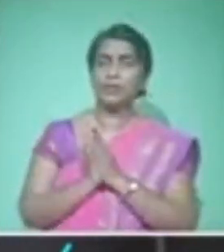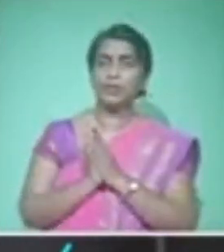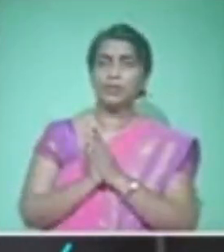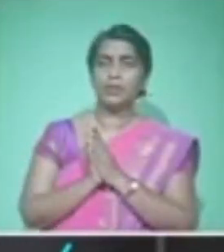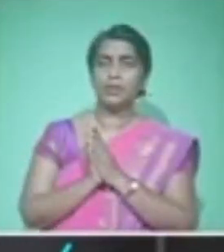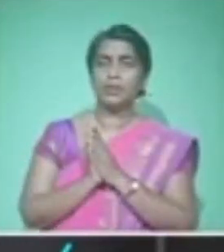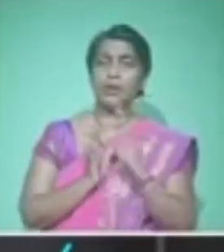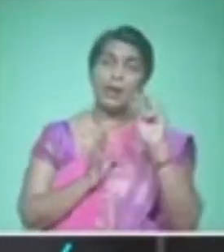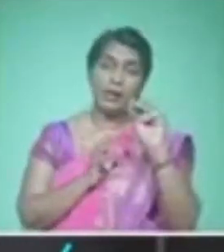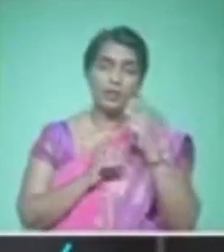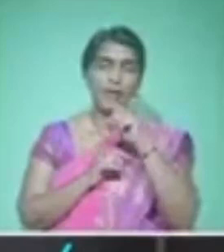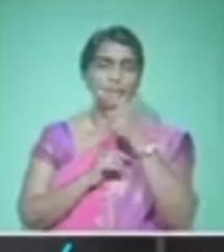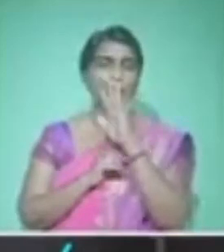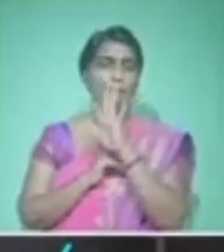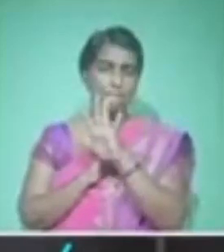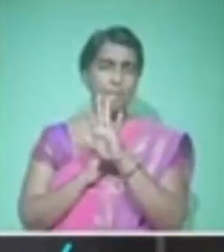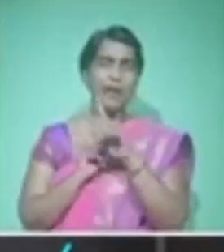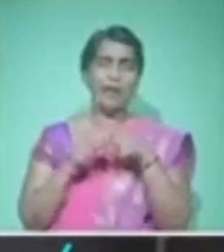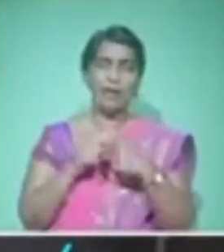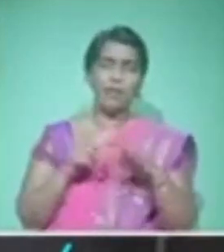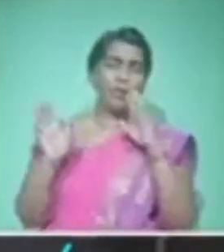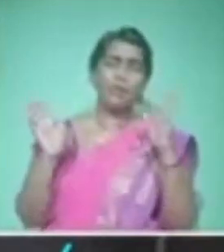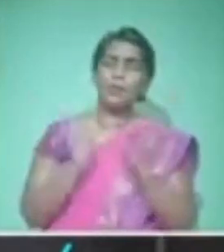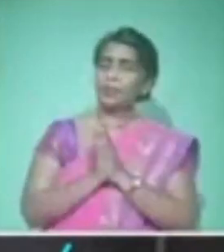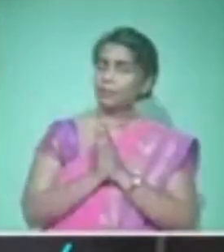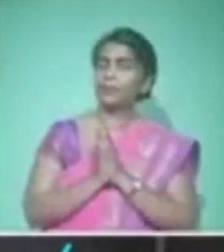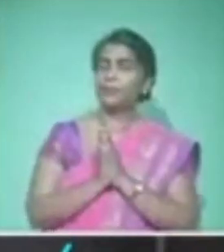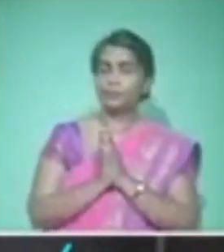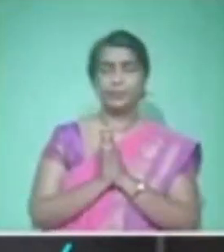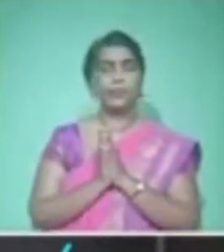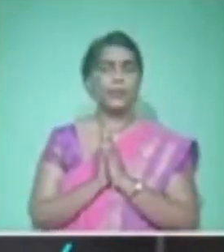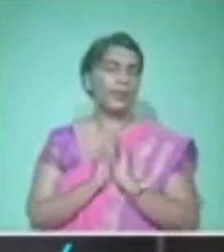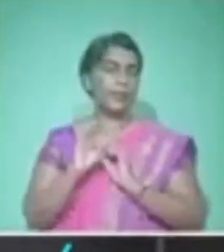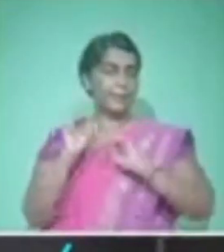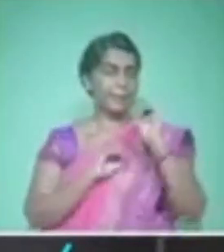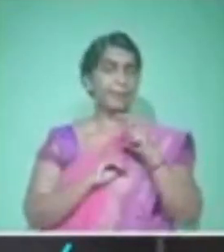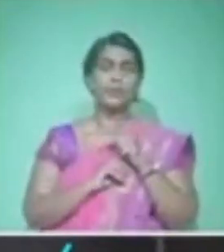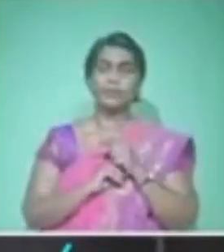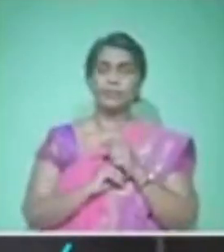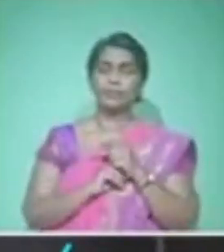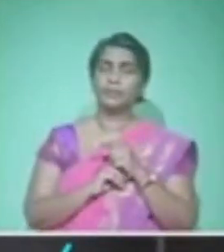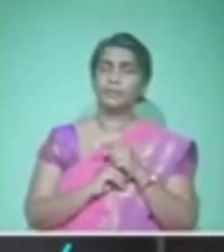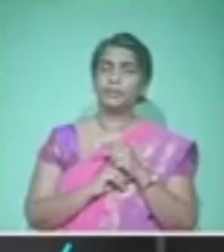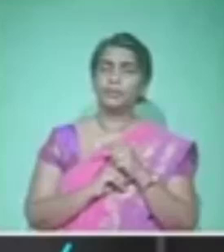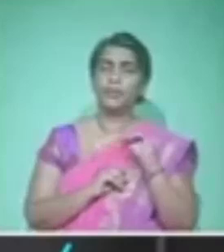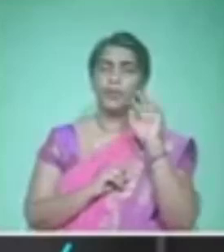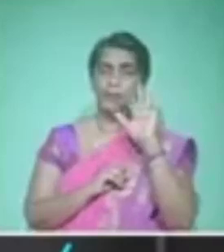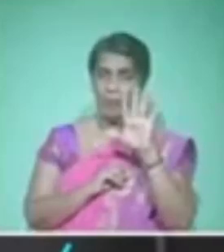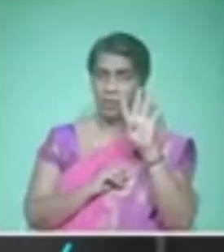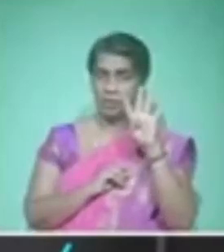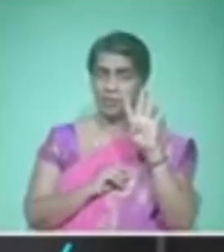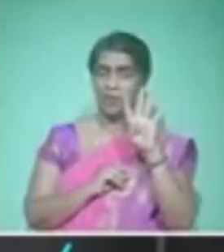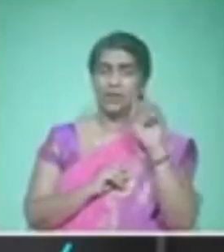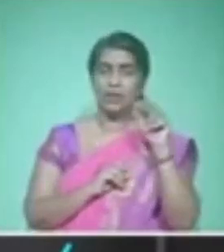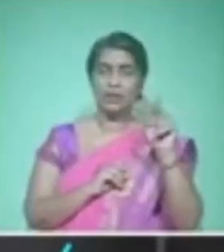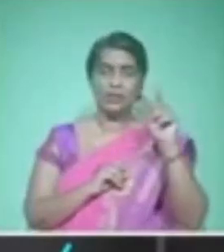අර 30ම ගත්තා නම් රුපියල් 105ක් අතර යනවා කියලා. ඇවරේජ් එක ගත්තොත් එහෙම මේකේ ඉන්න අයගේ රුපියල්